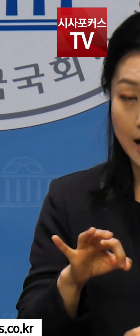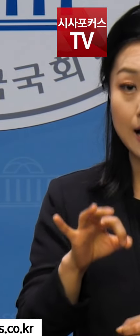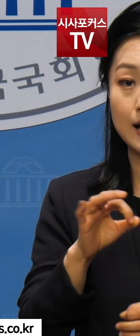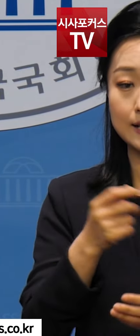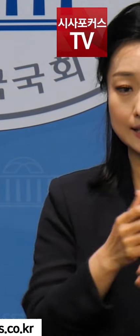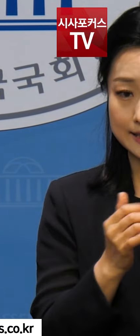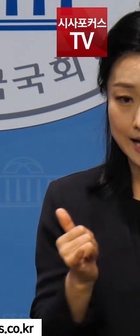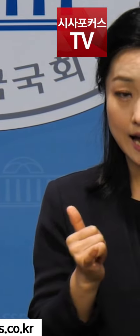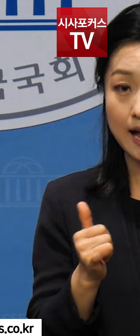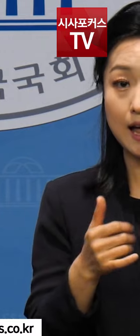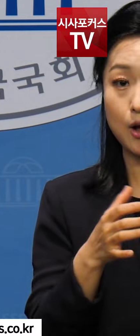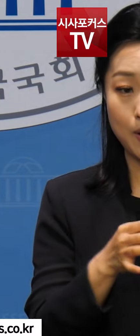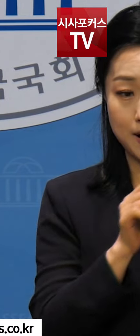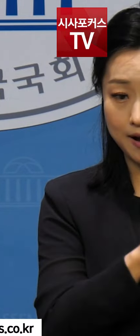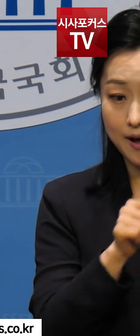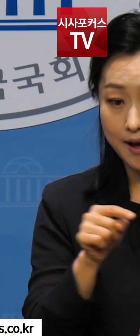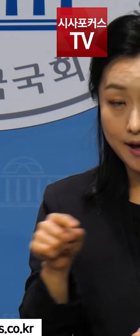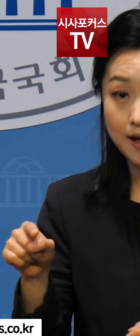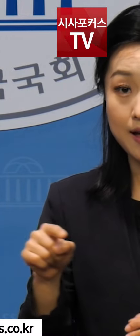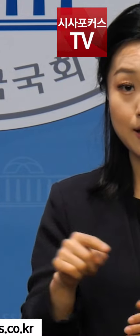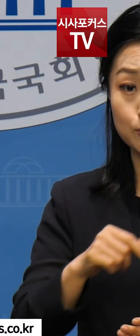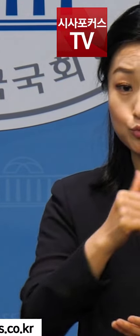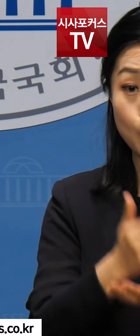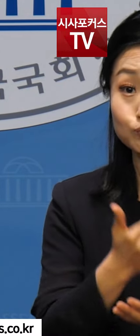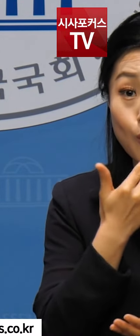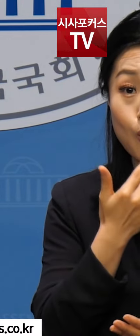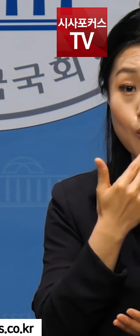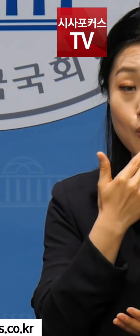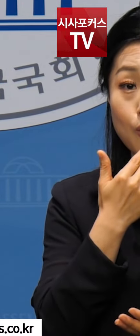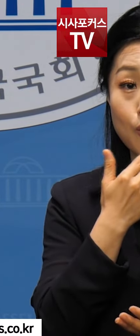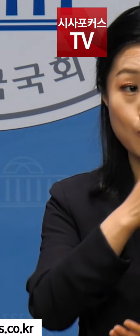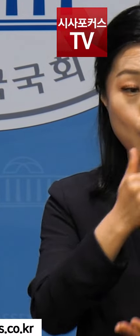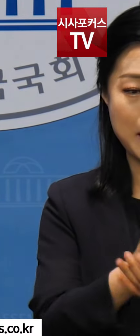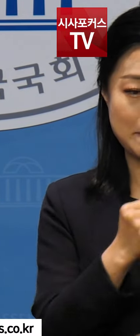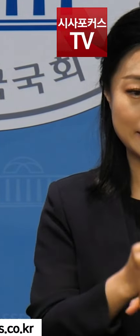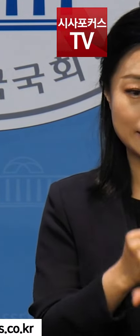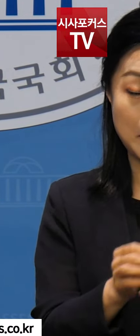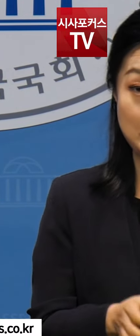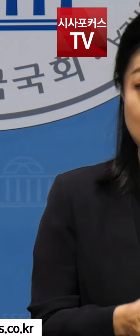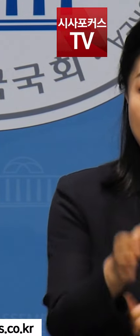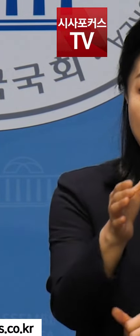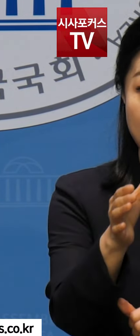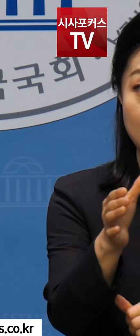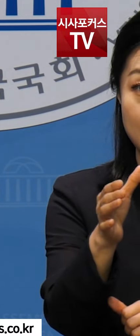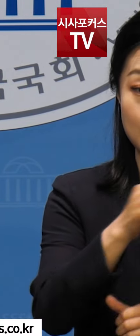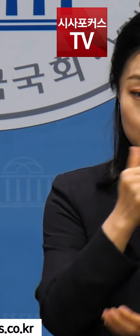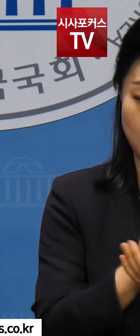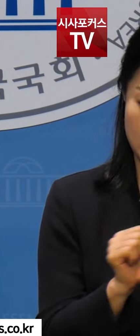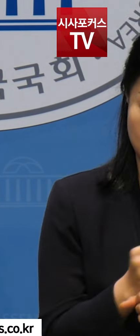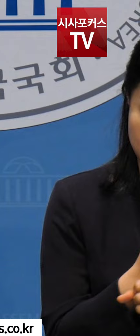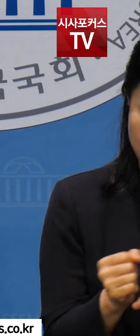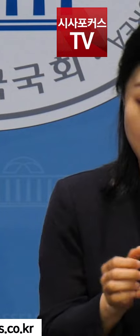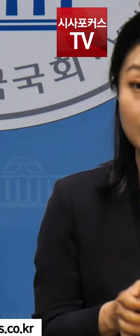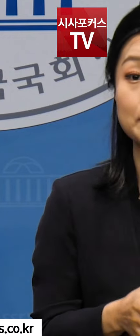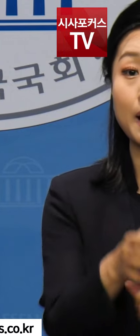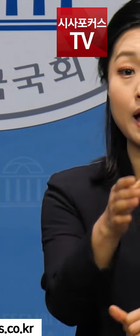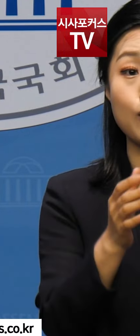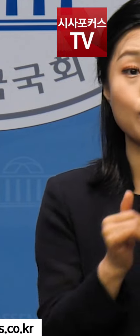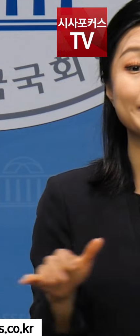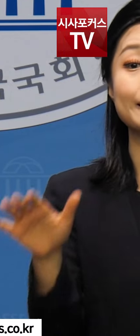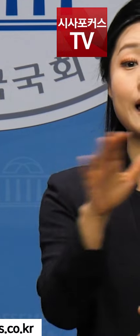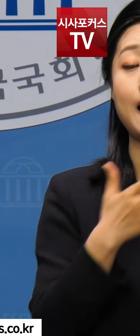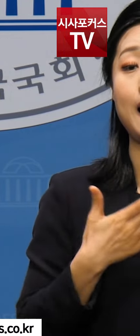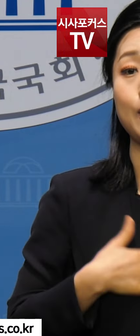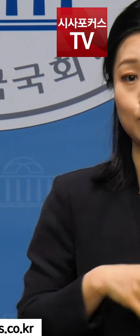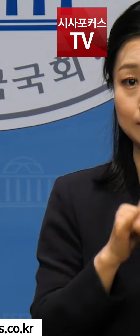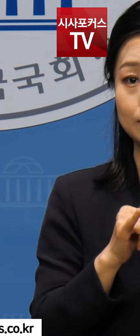등 민주인사들에 대해서는 없는 죄를 만들고 조작하고 있습니다. 국민들이 다 알고